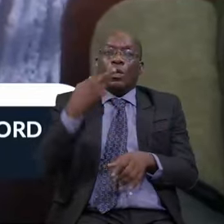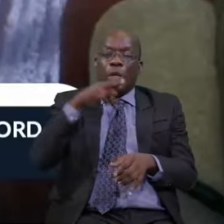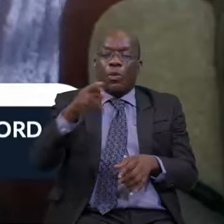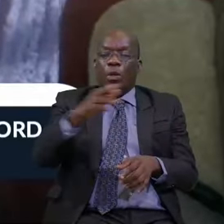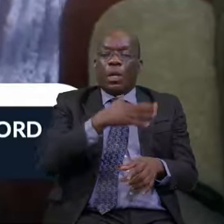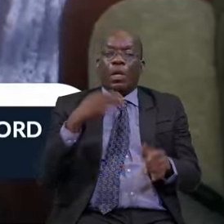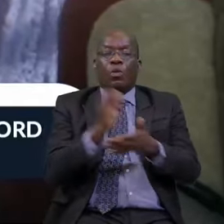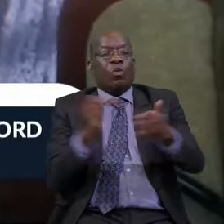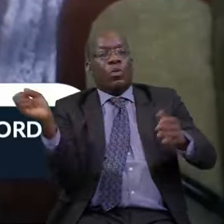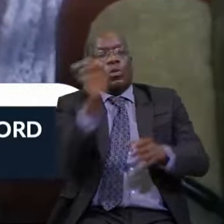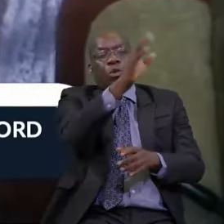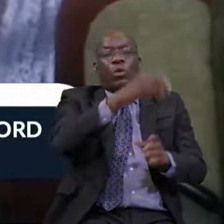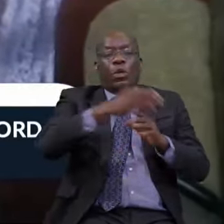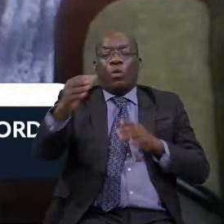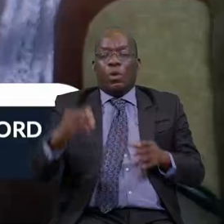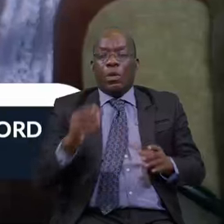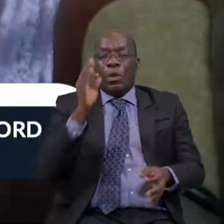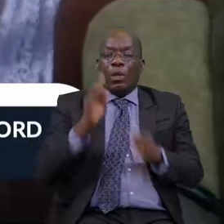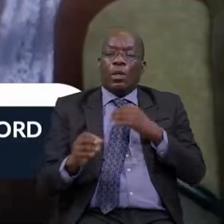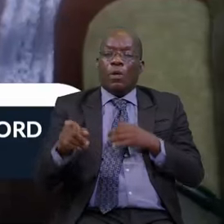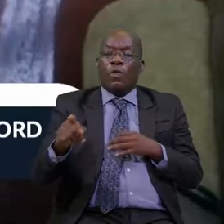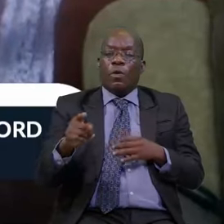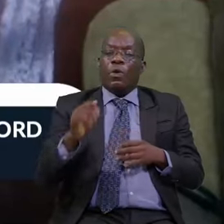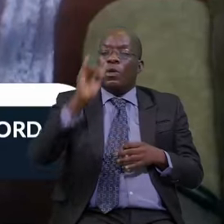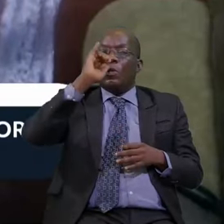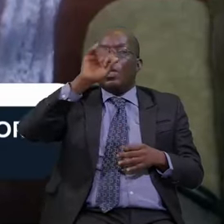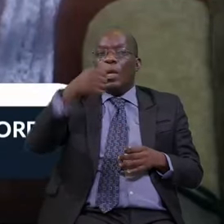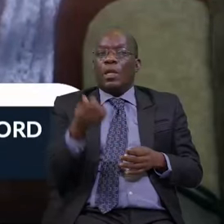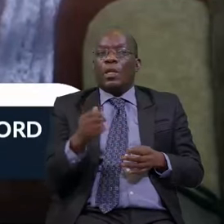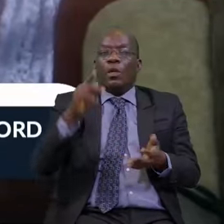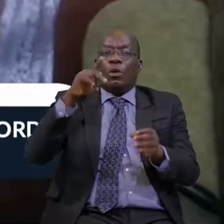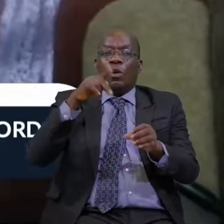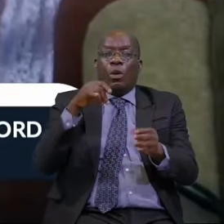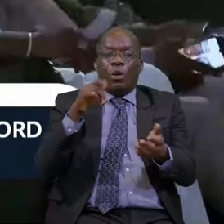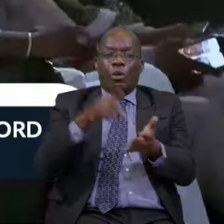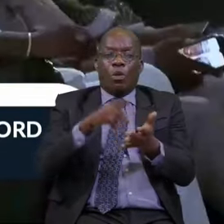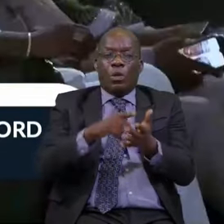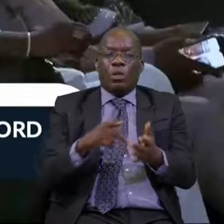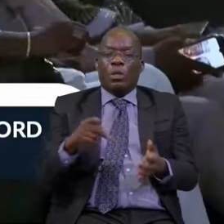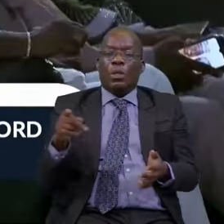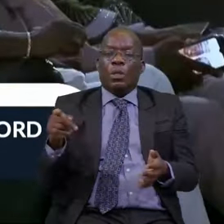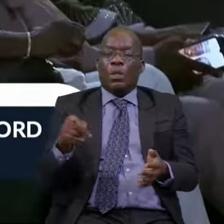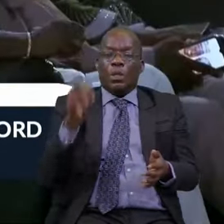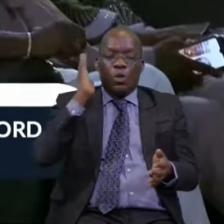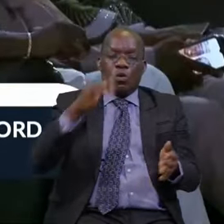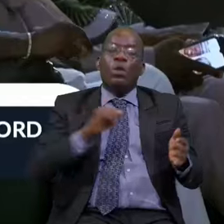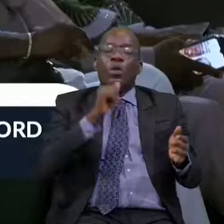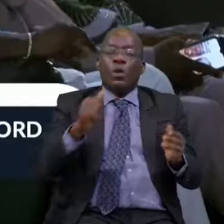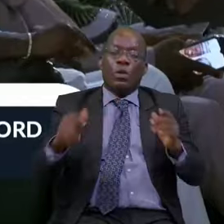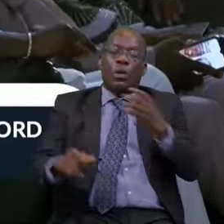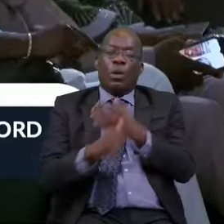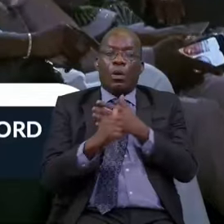vont jeter. S'ils boivent quelque breuvage mortel, il ne leur fera point de